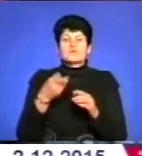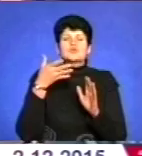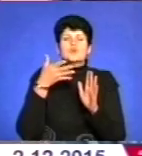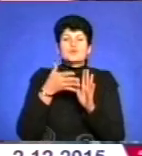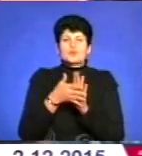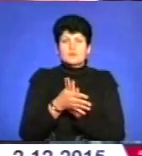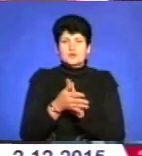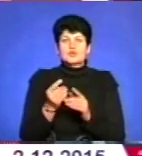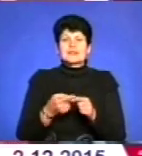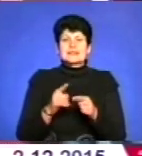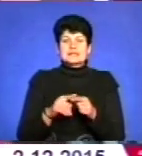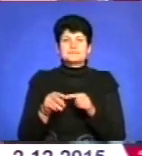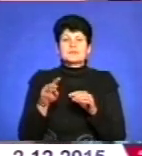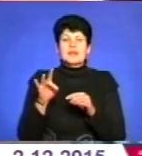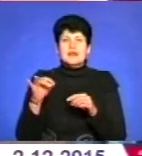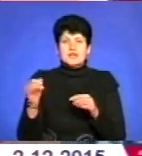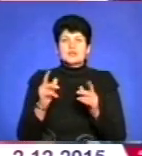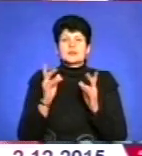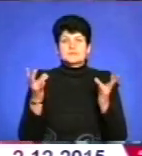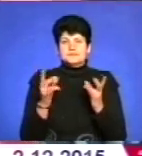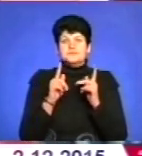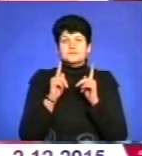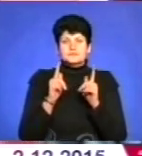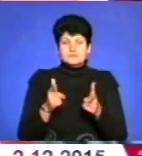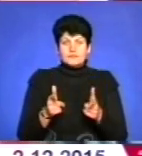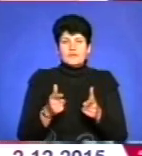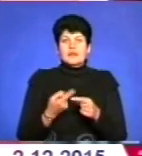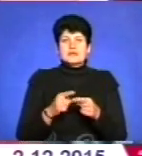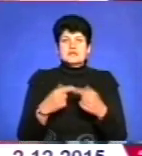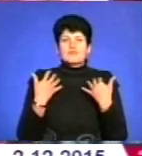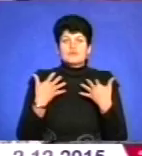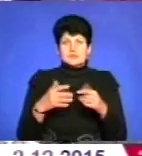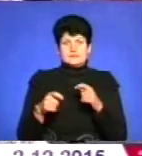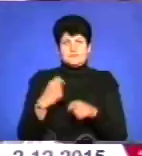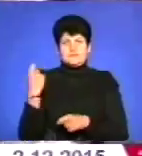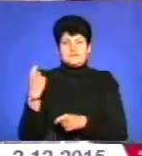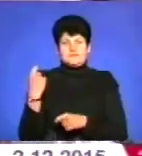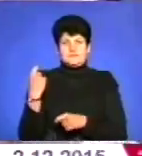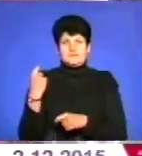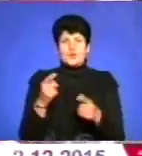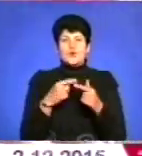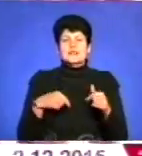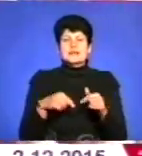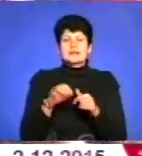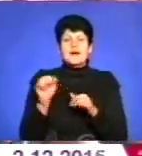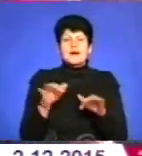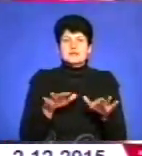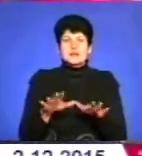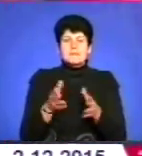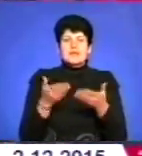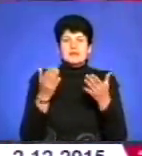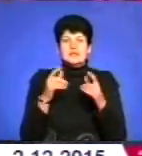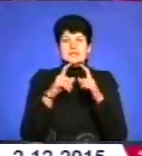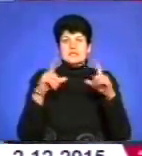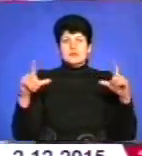зрозуміли, що на такі речі погоджуватися, і це вже є злочинно. Організатори акції підняли сітку, на